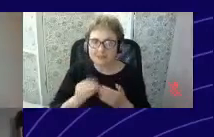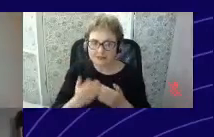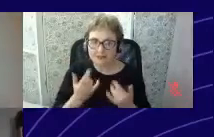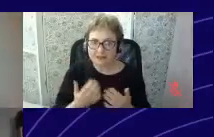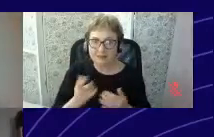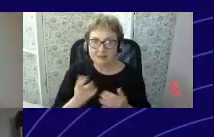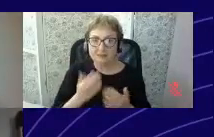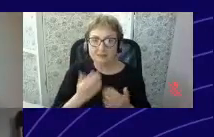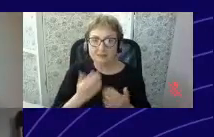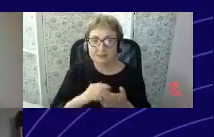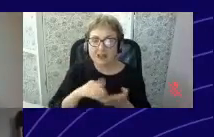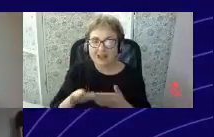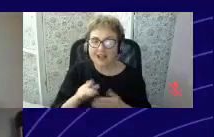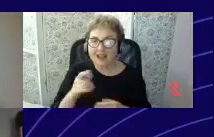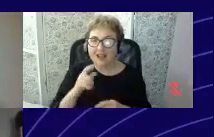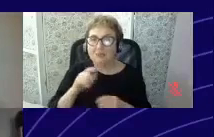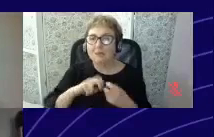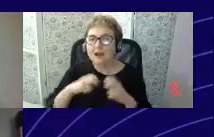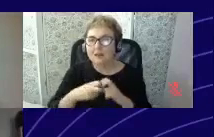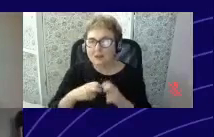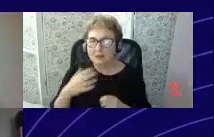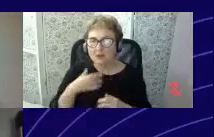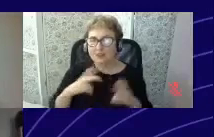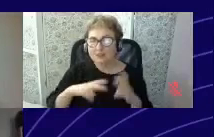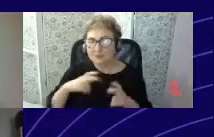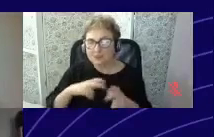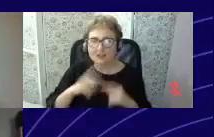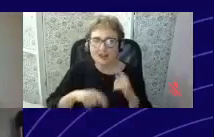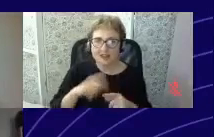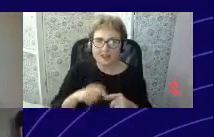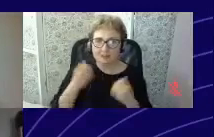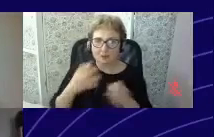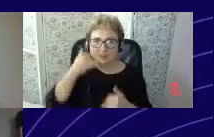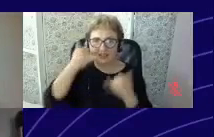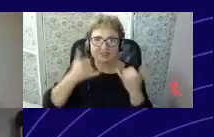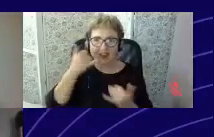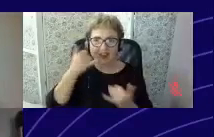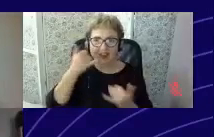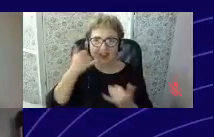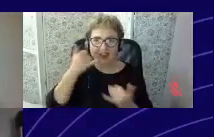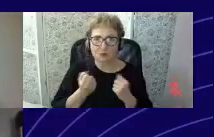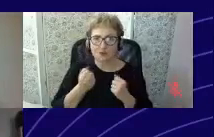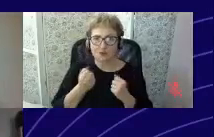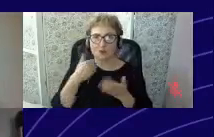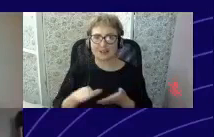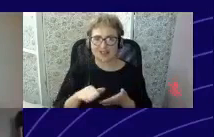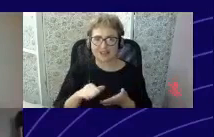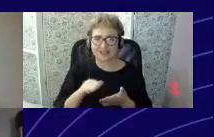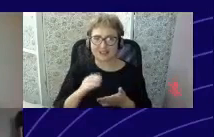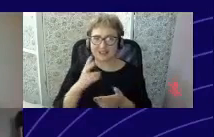письменным отказом. Вот основная проблема в том, что очень часто у нас и абитуриенты, и родители просто звонят, получают